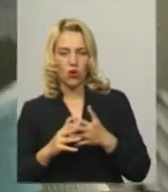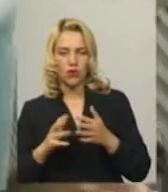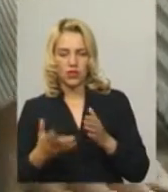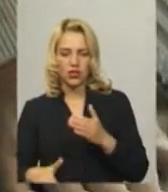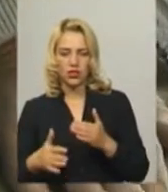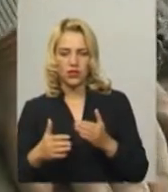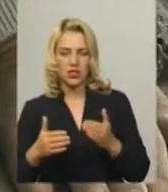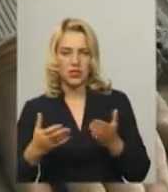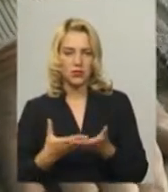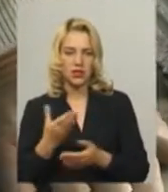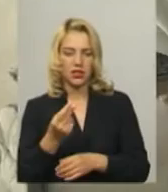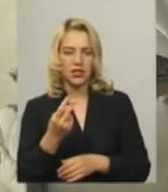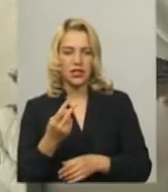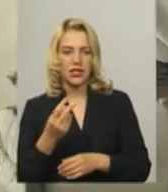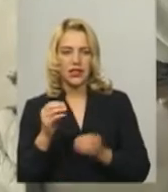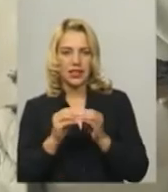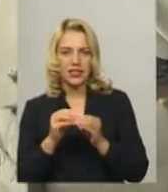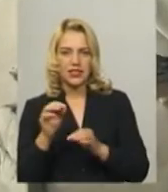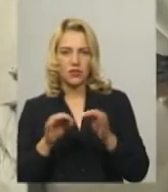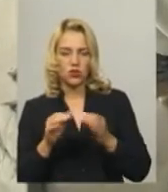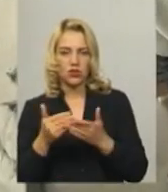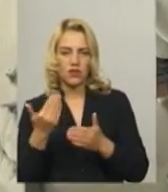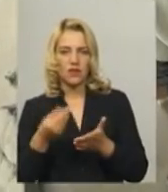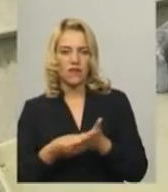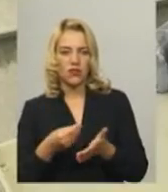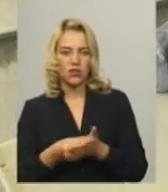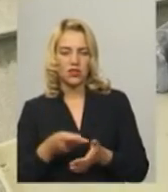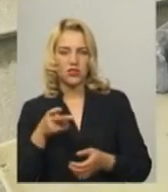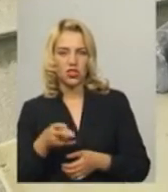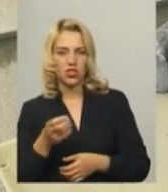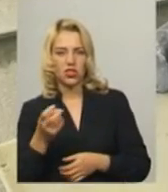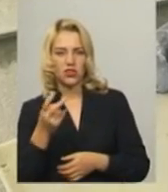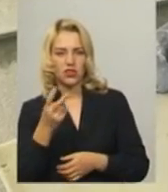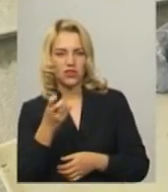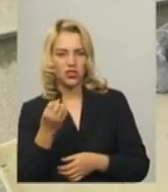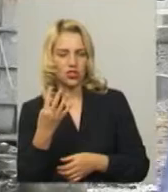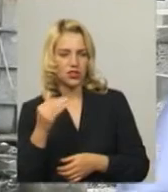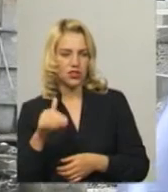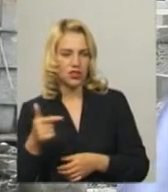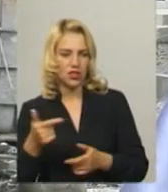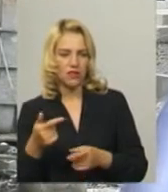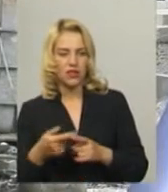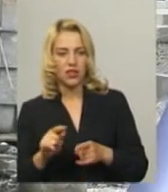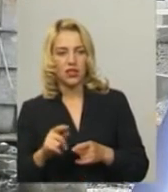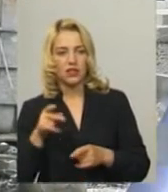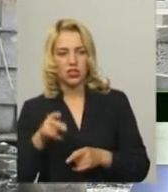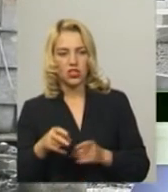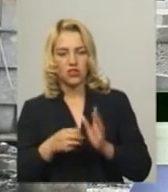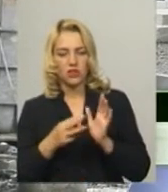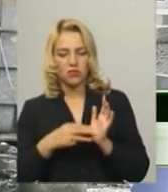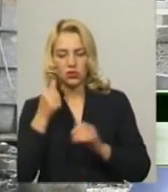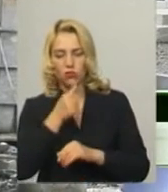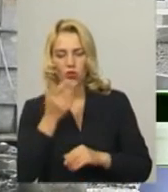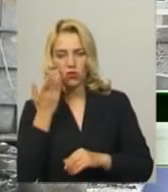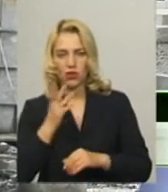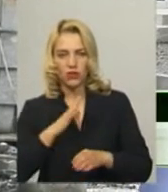714 тисяч гривень, тобто 10% від його вартості, каже Віталій Здебський. Інше – державна субвенція. У 2018 році,